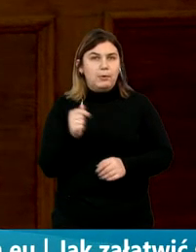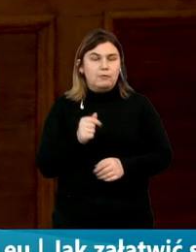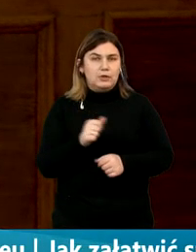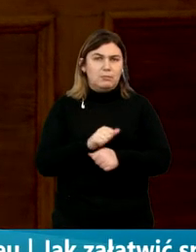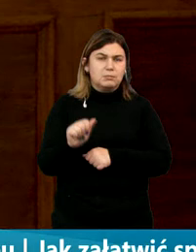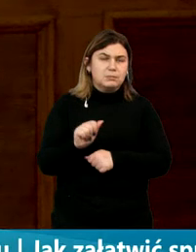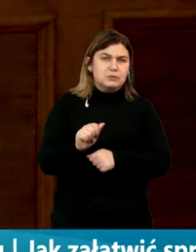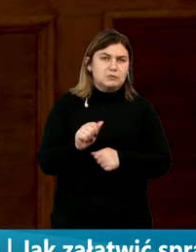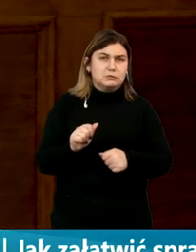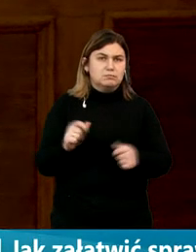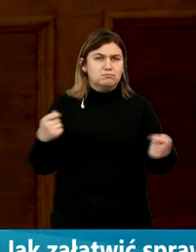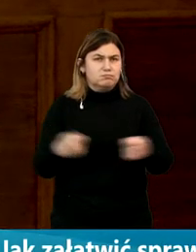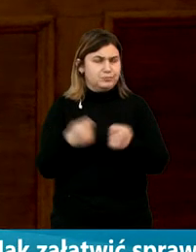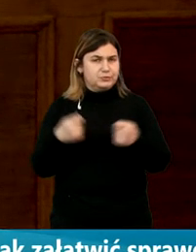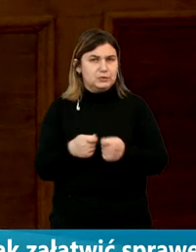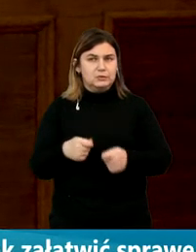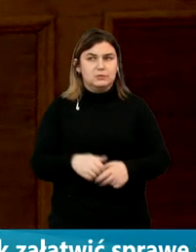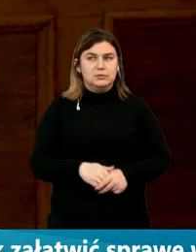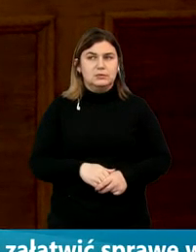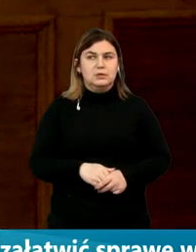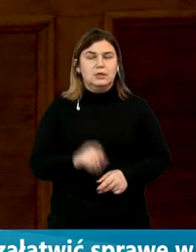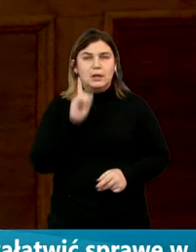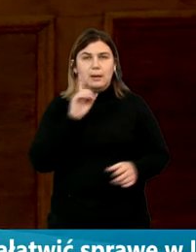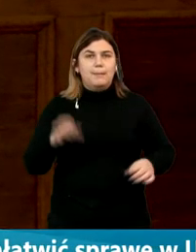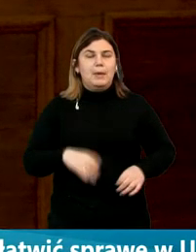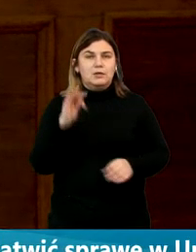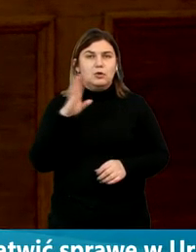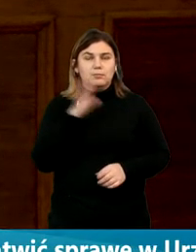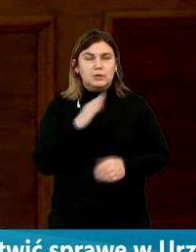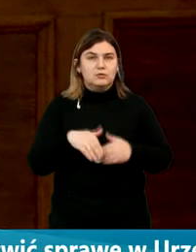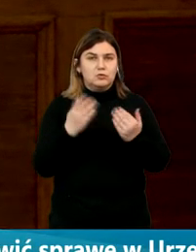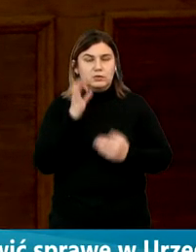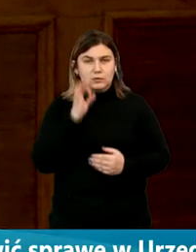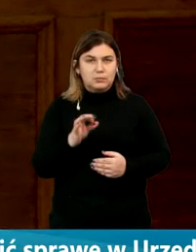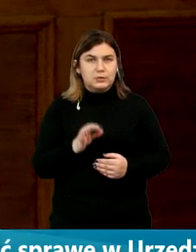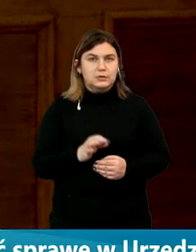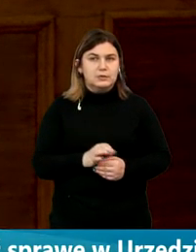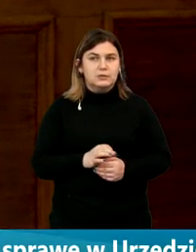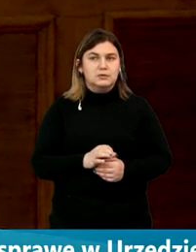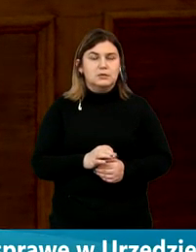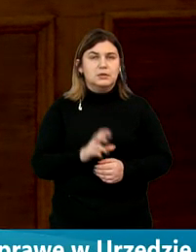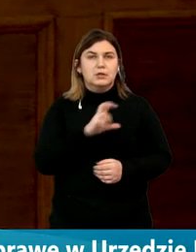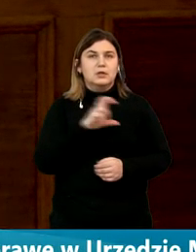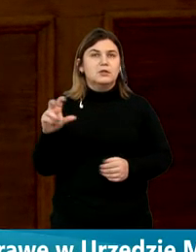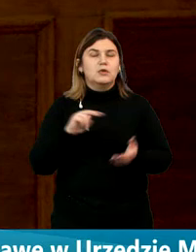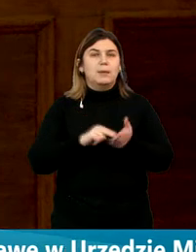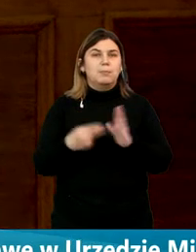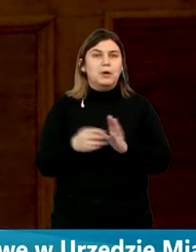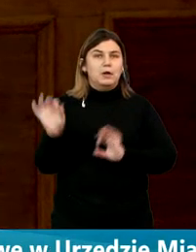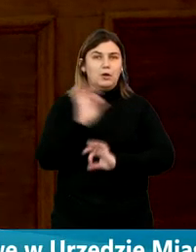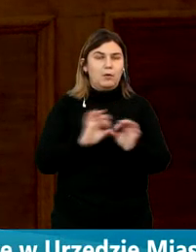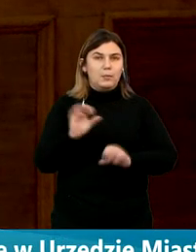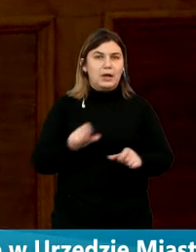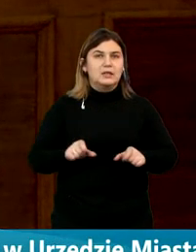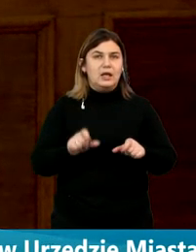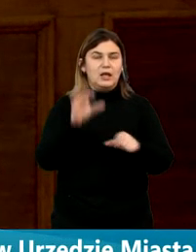takich kolizji i tyle. Pan Tomasz pyta, dzień dobry, czy jest w planach również remont torowisk na